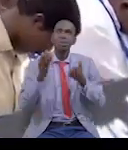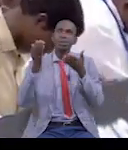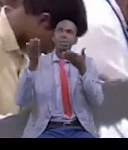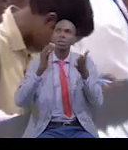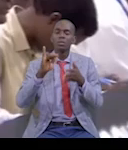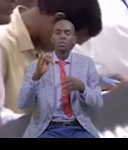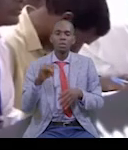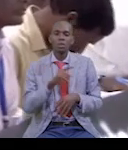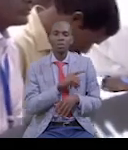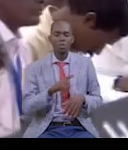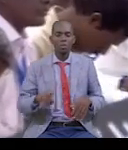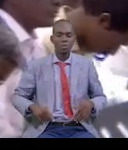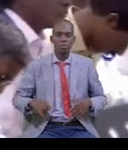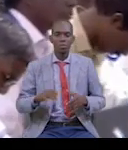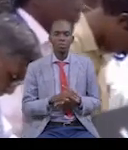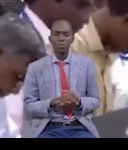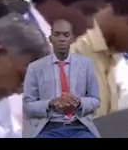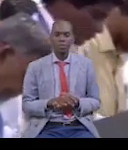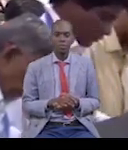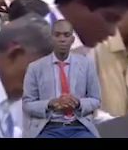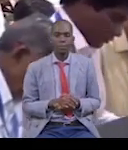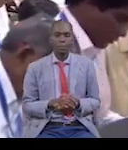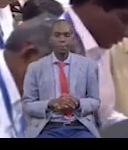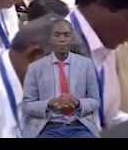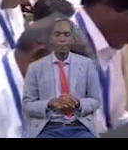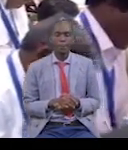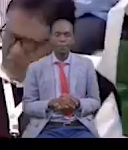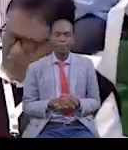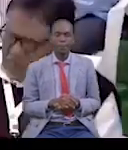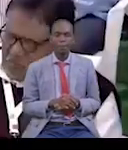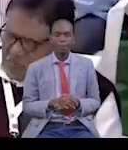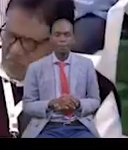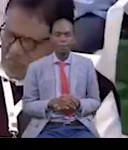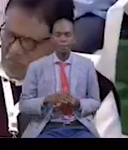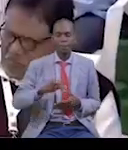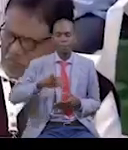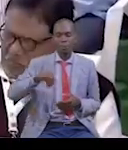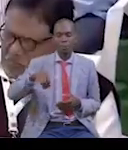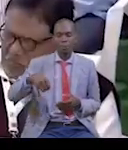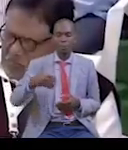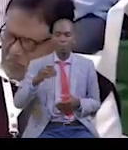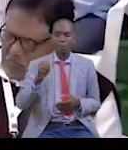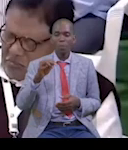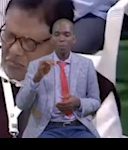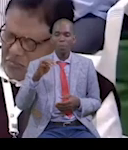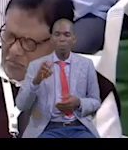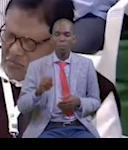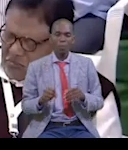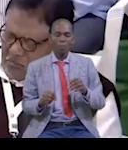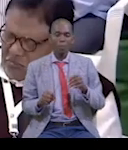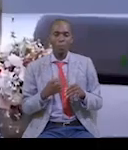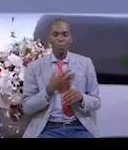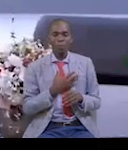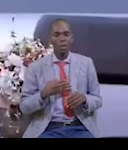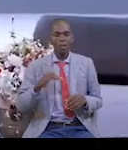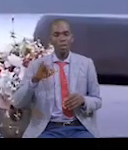సానుకూలమైన సేవను మనమందరము చేయుదుము గాక. జేమ్స్ అండ్ జాన్. కనుక యోహాను యాకోబు. Christ was to pass